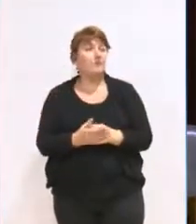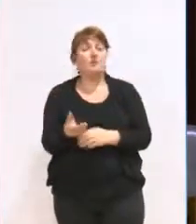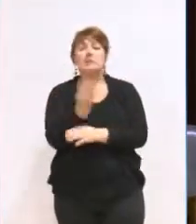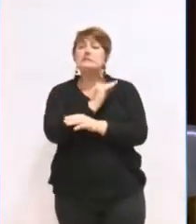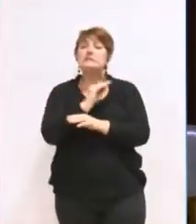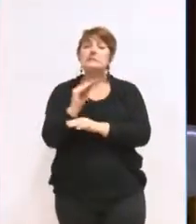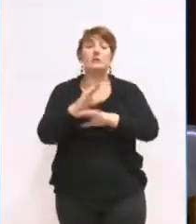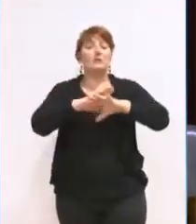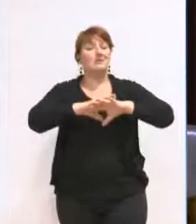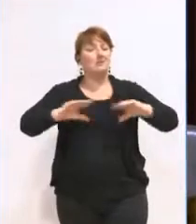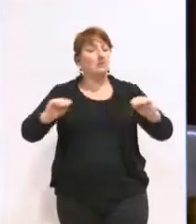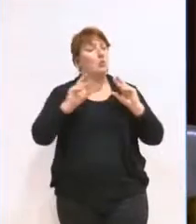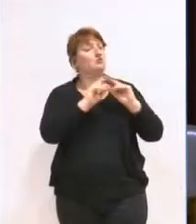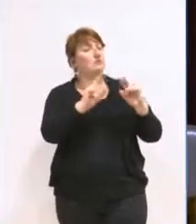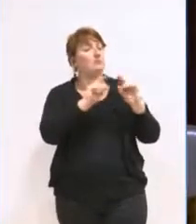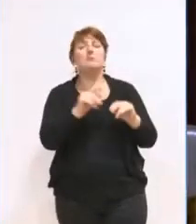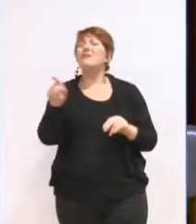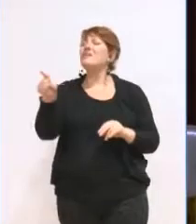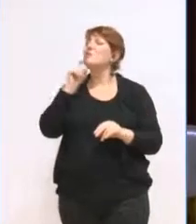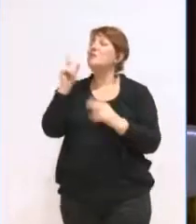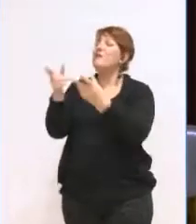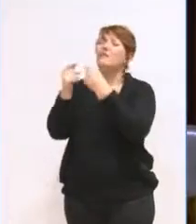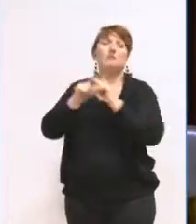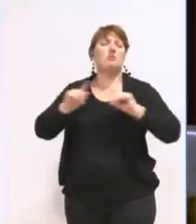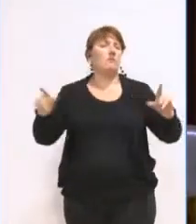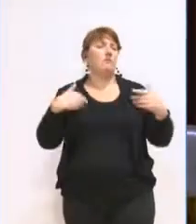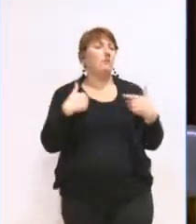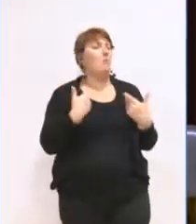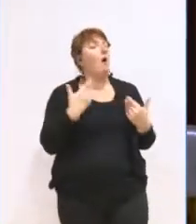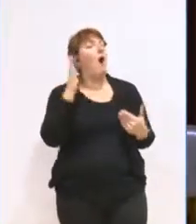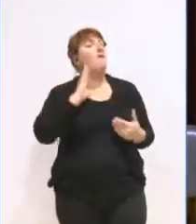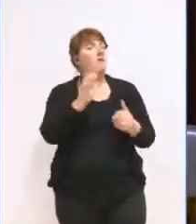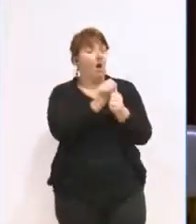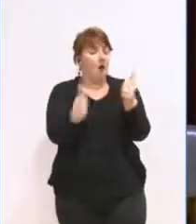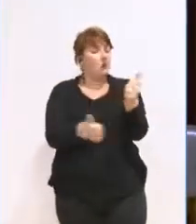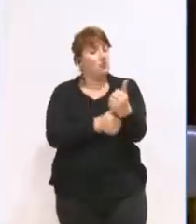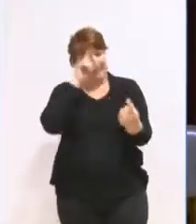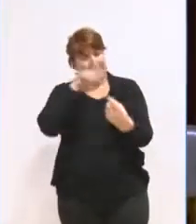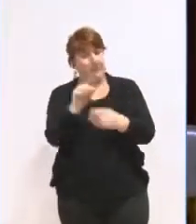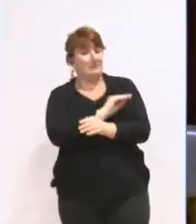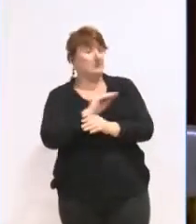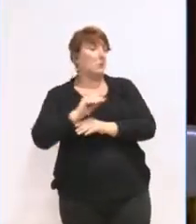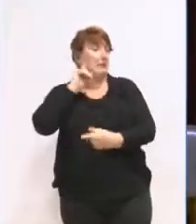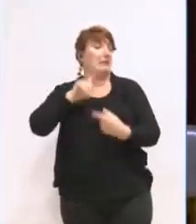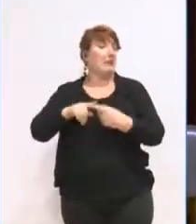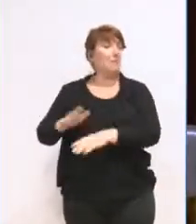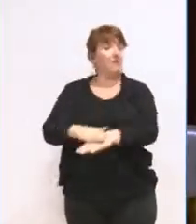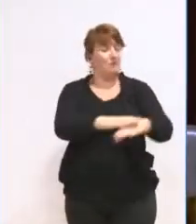j'ai été adjoint à la tranquillité, à la sécurité, à la prévention. J'ai donc fait des choses.